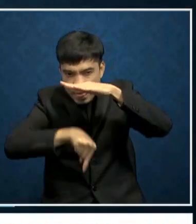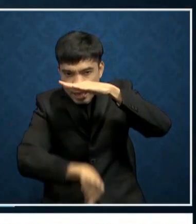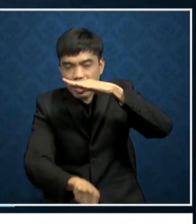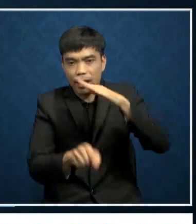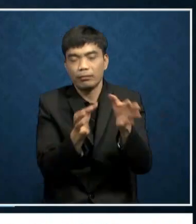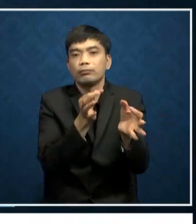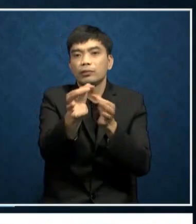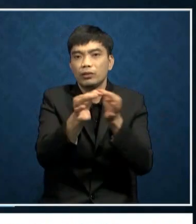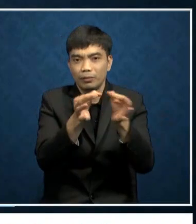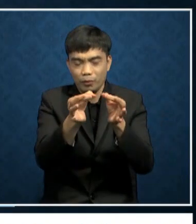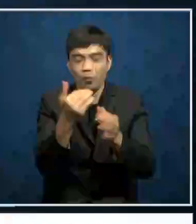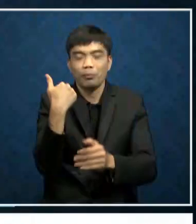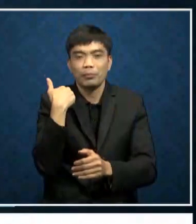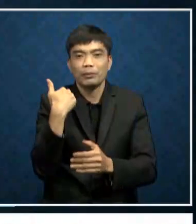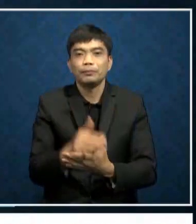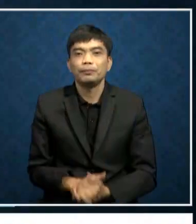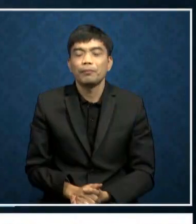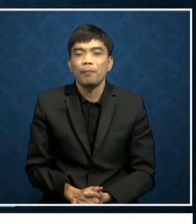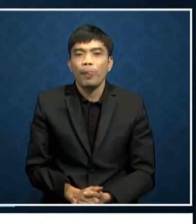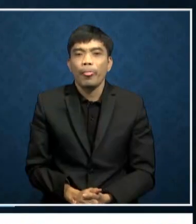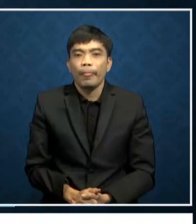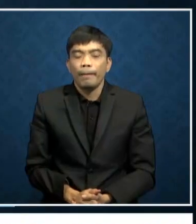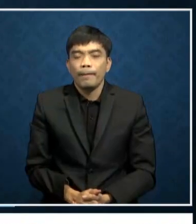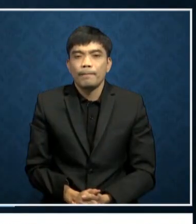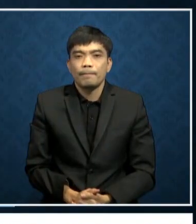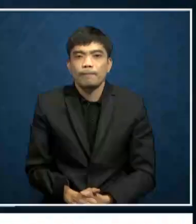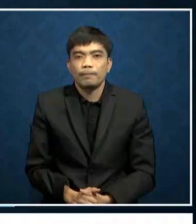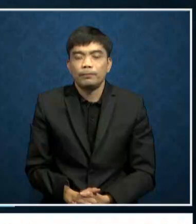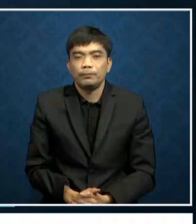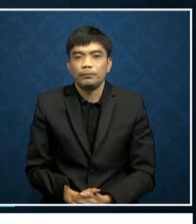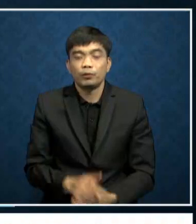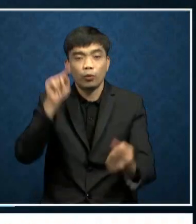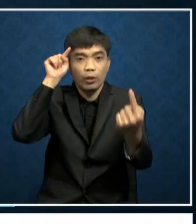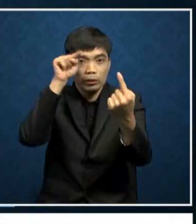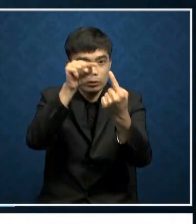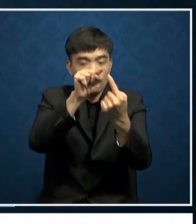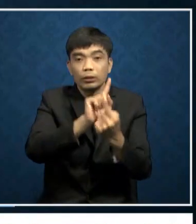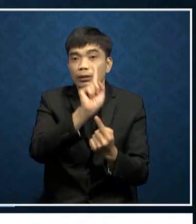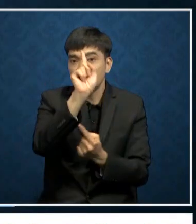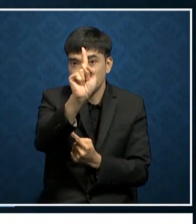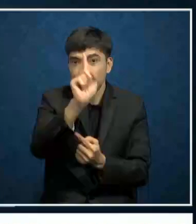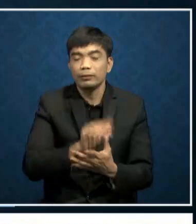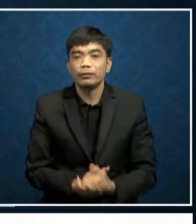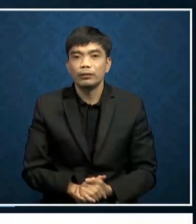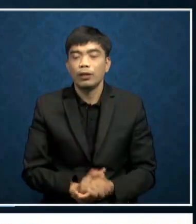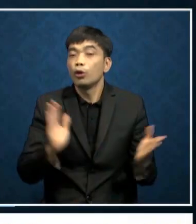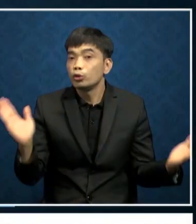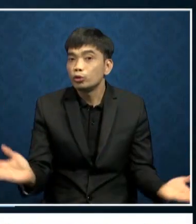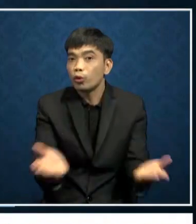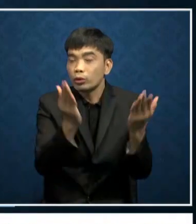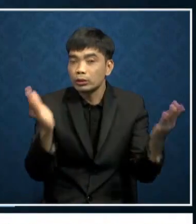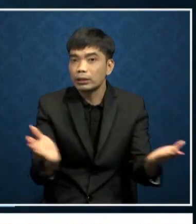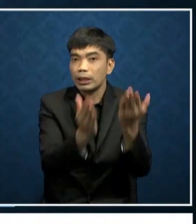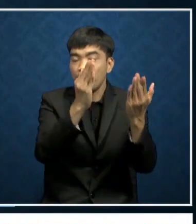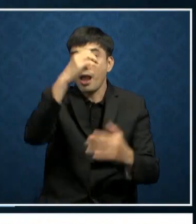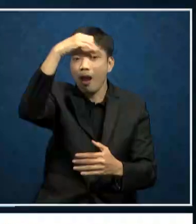ไปในหัวข้อย่อยแต่ละหัวข้อวัตถุประสงค์ที่ 1ส่งเสริมให้บริการด้านพลังงาน